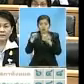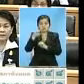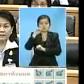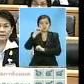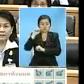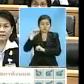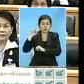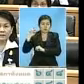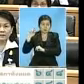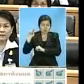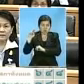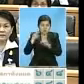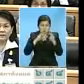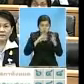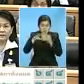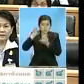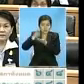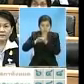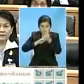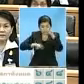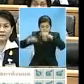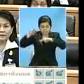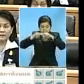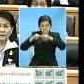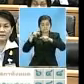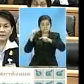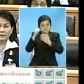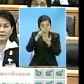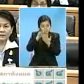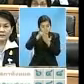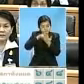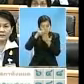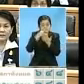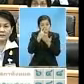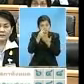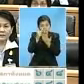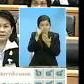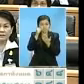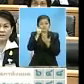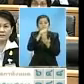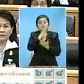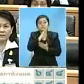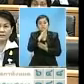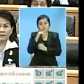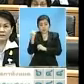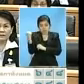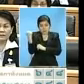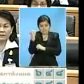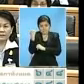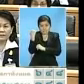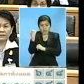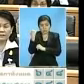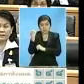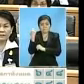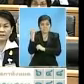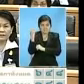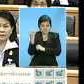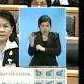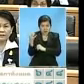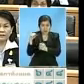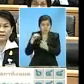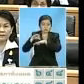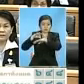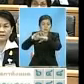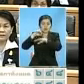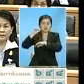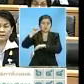การได้นำไปพิจารณาถ้าหากว่ายังคงดำรงอำนาจอย่างมากของวุฒิส